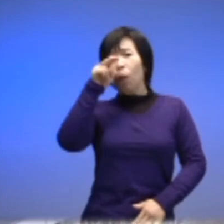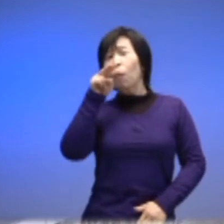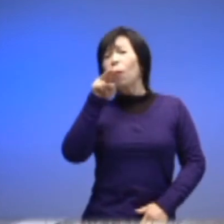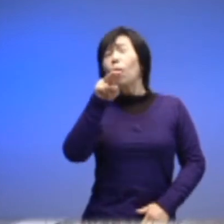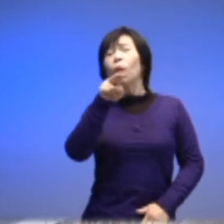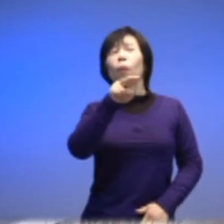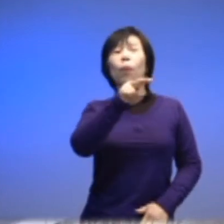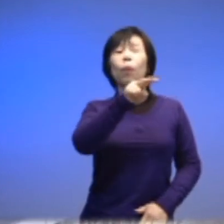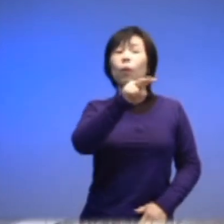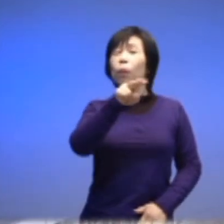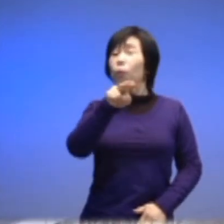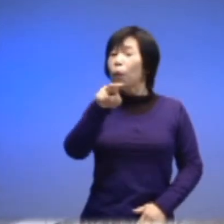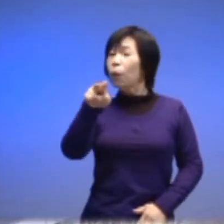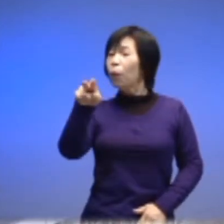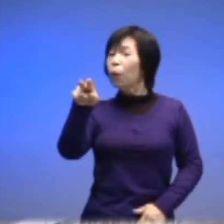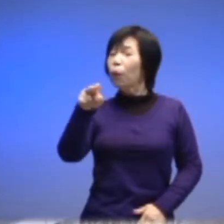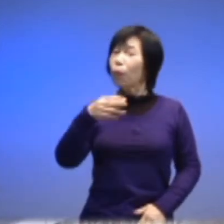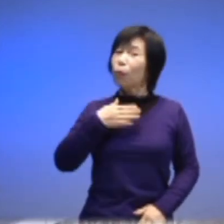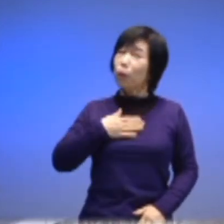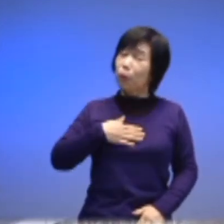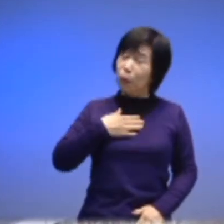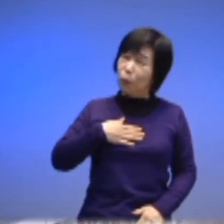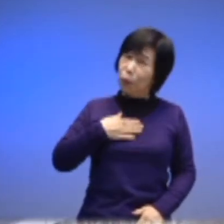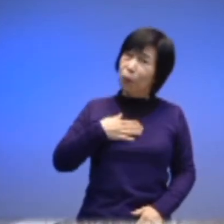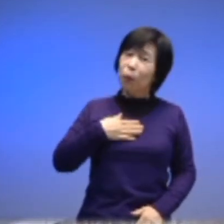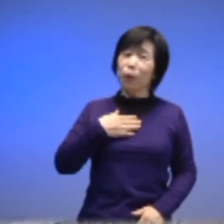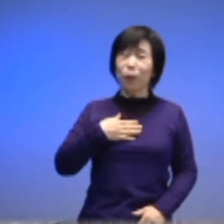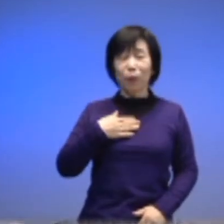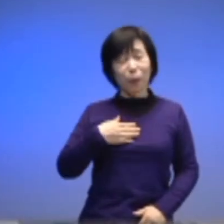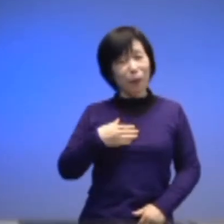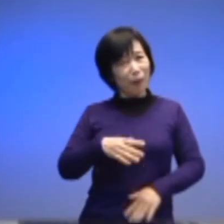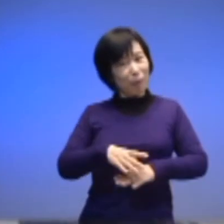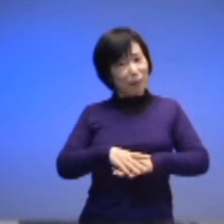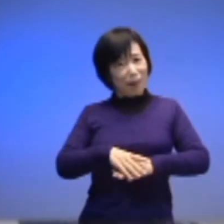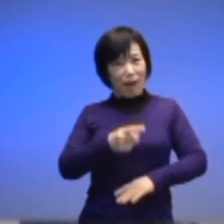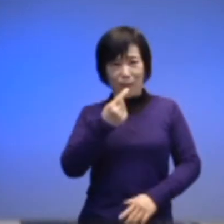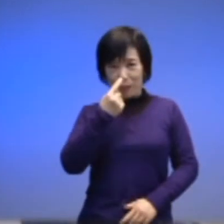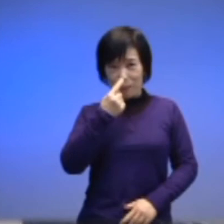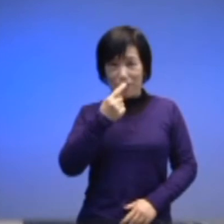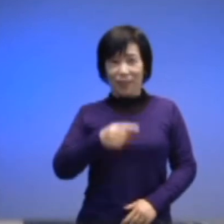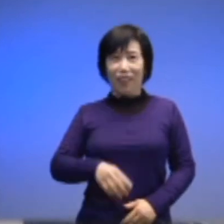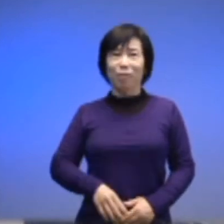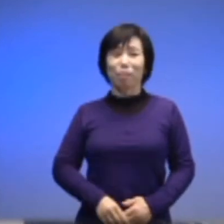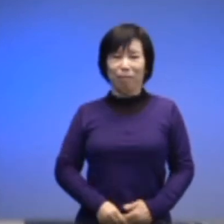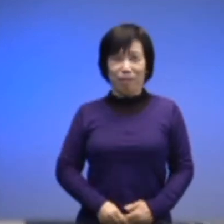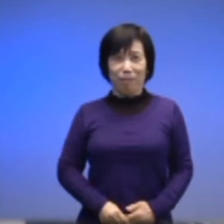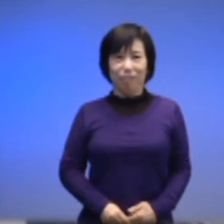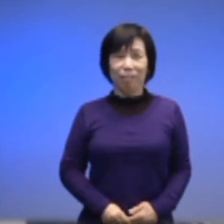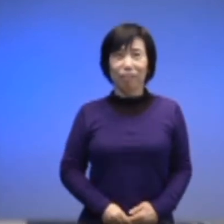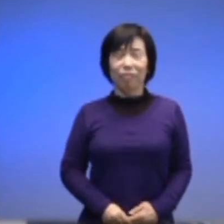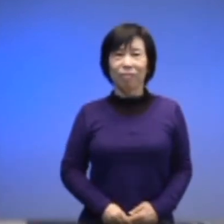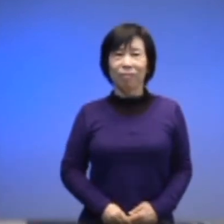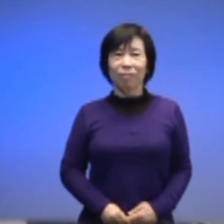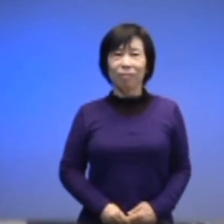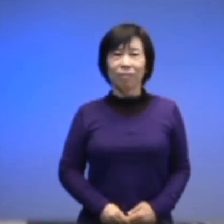こんなところからこんな風景が楽しめるなんておばちゃん知らんかったわ。